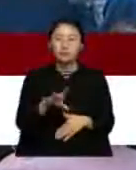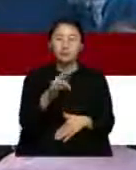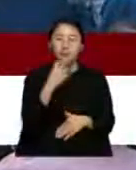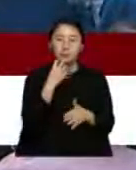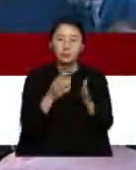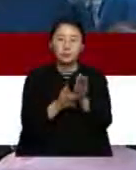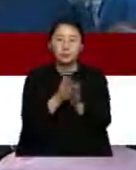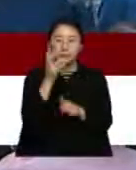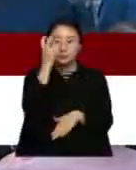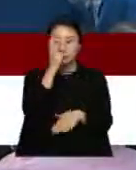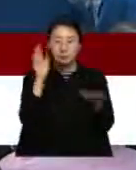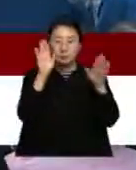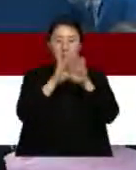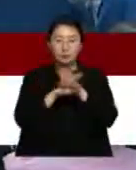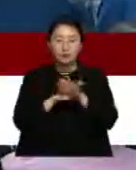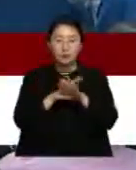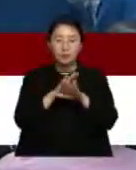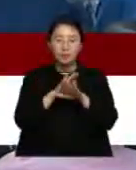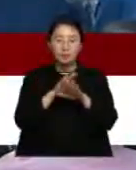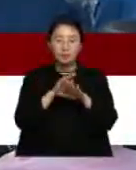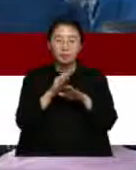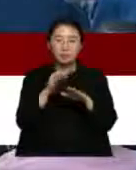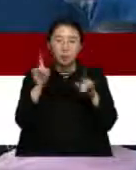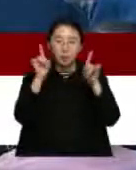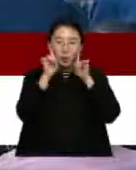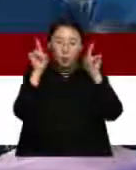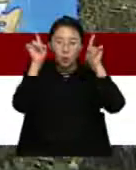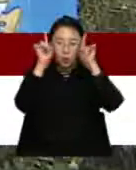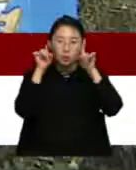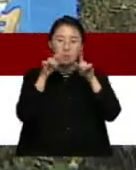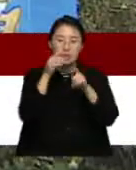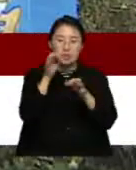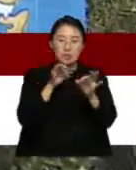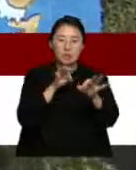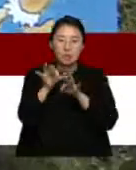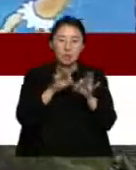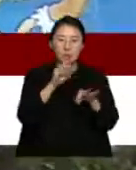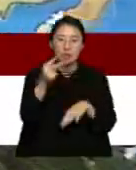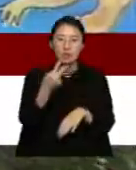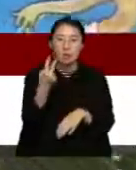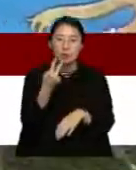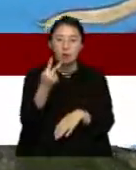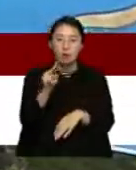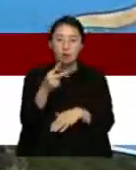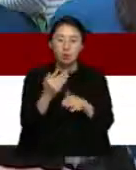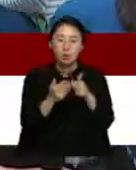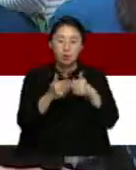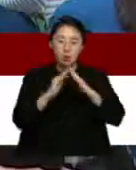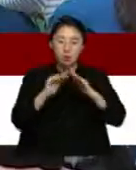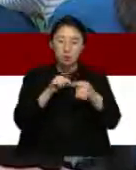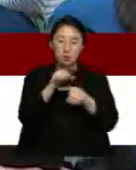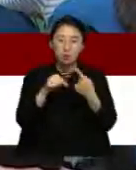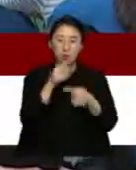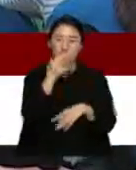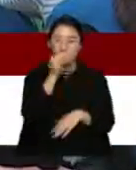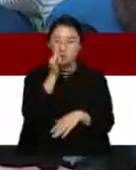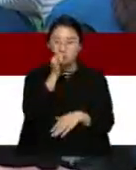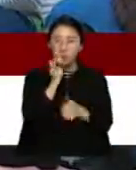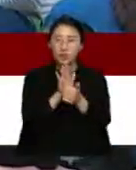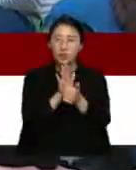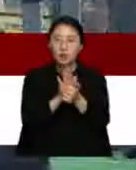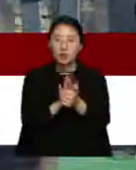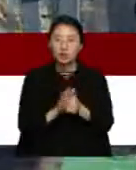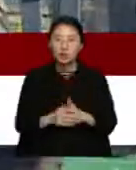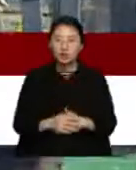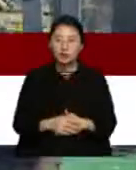우선 서울 밤도깨비 야시장의 공간을 확대해 오는 2018년까지 252대의 푸드트럭이 안정적인 영업을 할 수 있도록